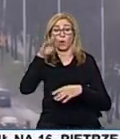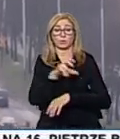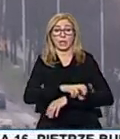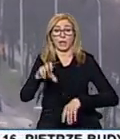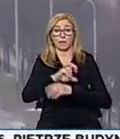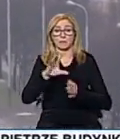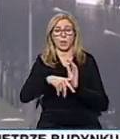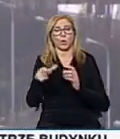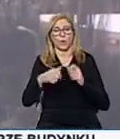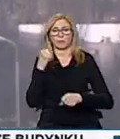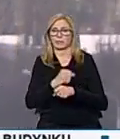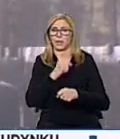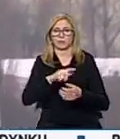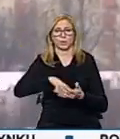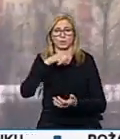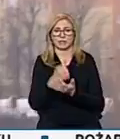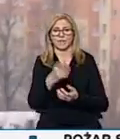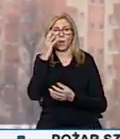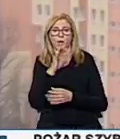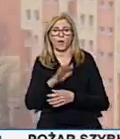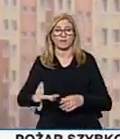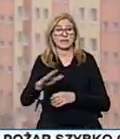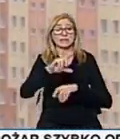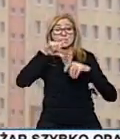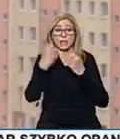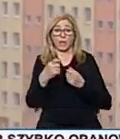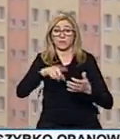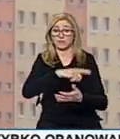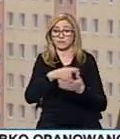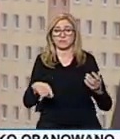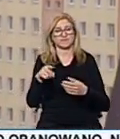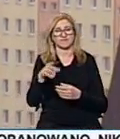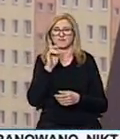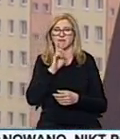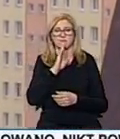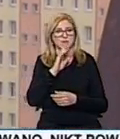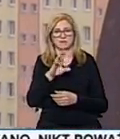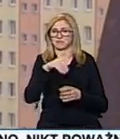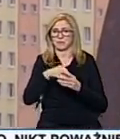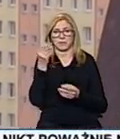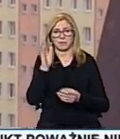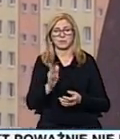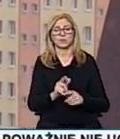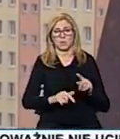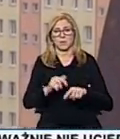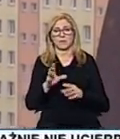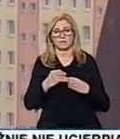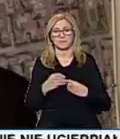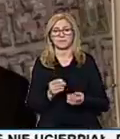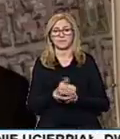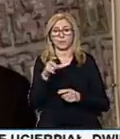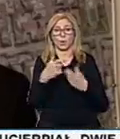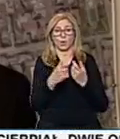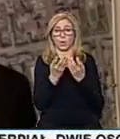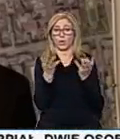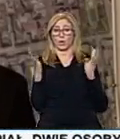Miasta już pracuje nad kodeksem krajobrazowym, ale całkowity zakaz stawiania ogrodzeń raczej się w nim nie pojawi. Takie ogrodzenie,